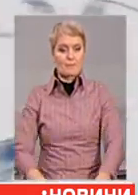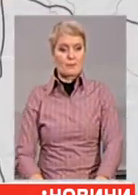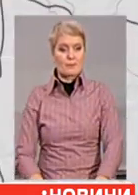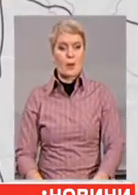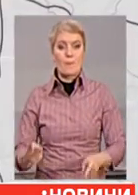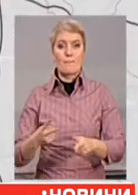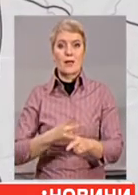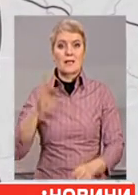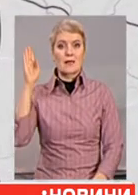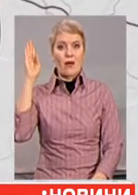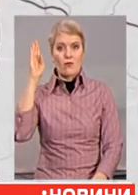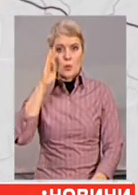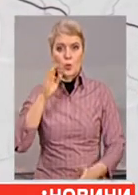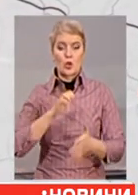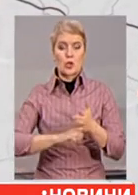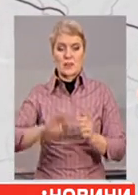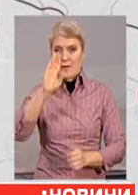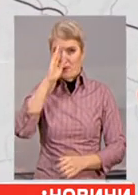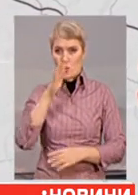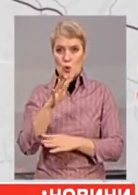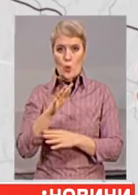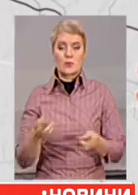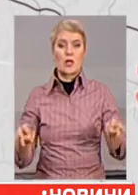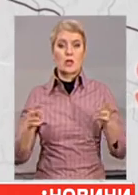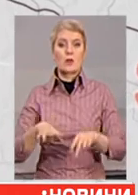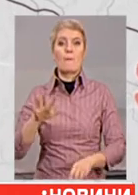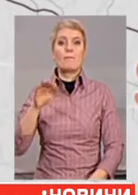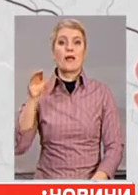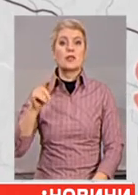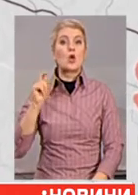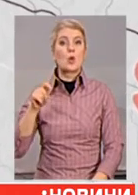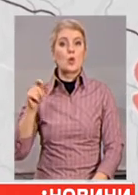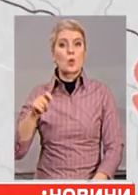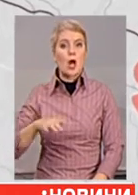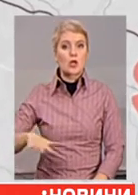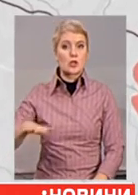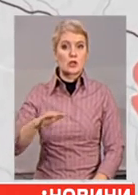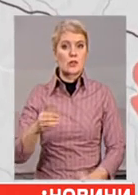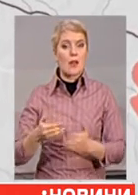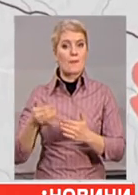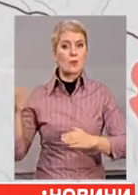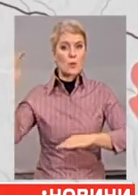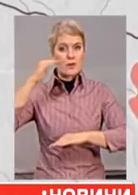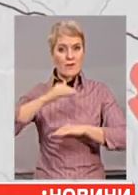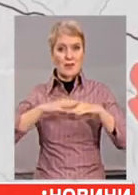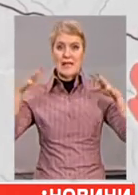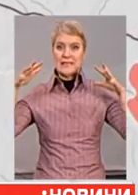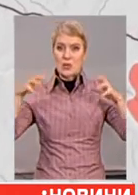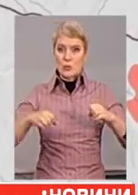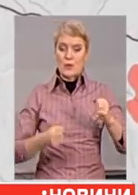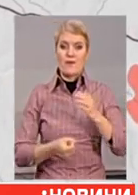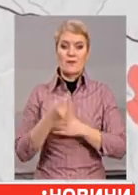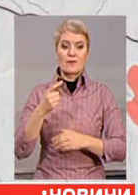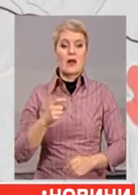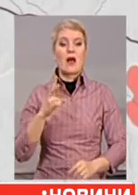Без води через ворожі обстріли залишилися понад 5 тисяч жителів Луганщини. Напередодні ввечері знеструмленою виявилася